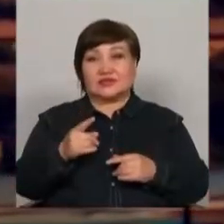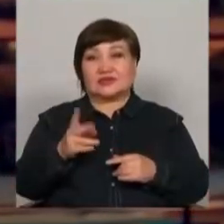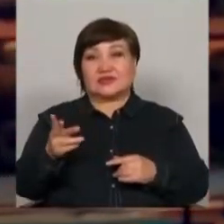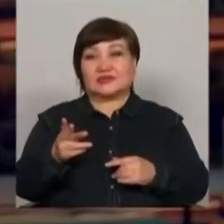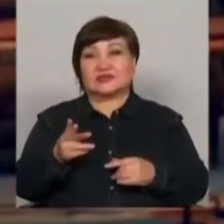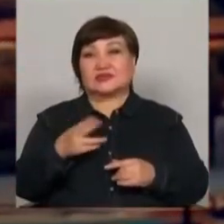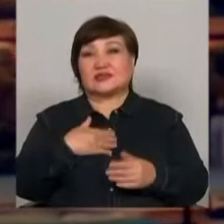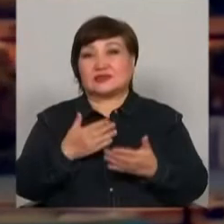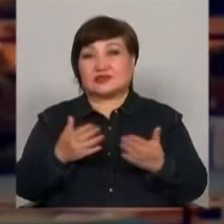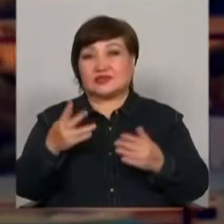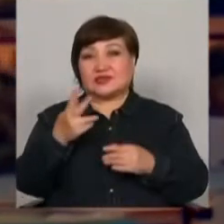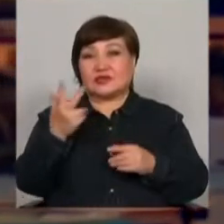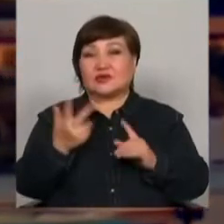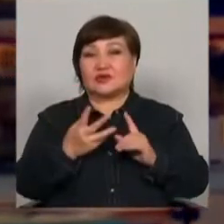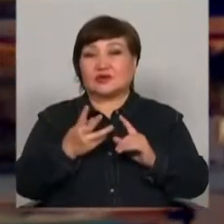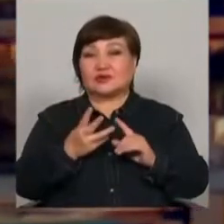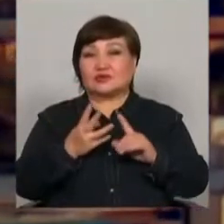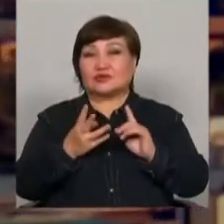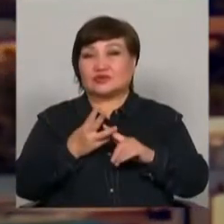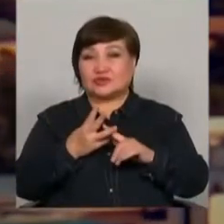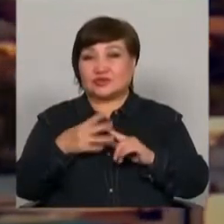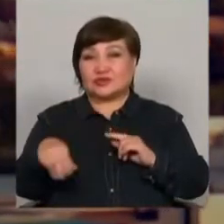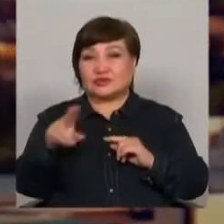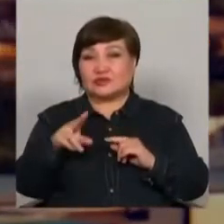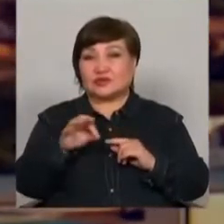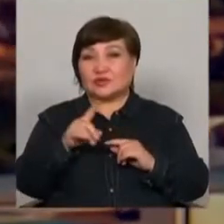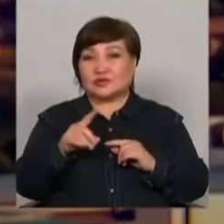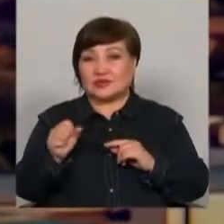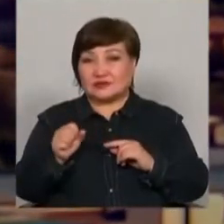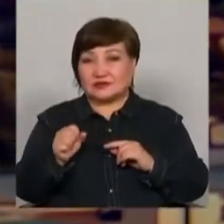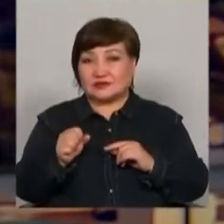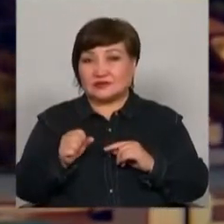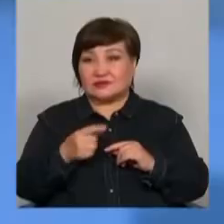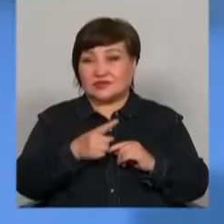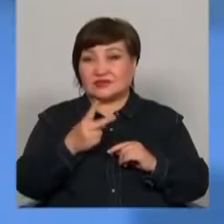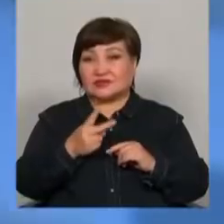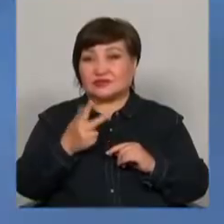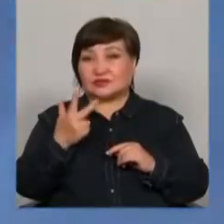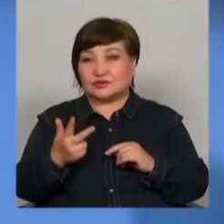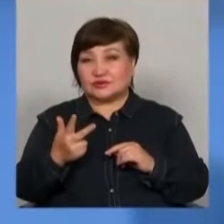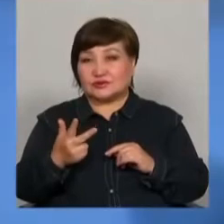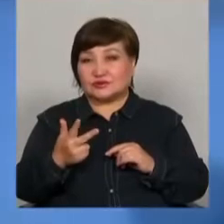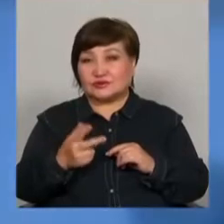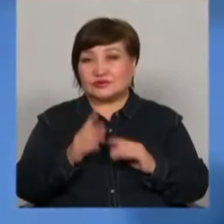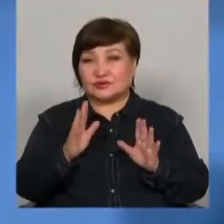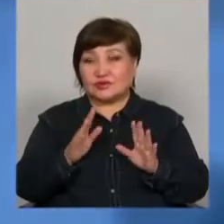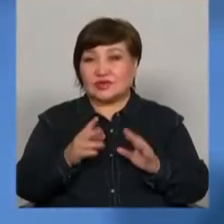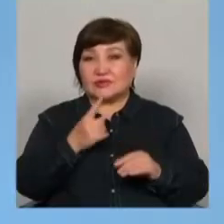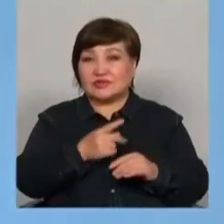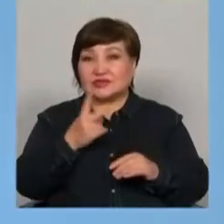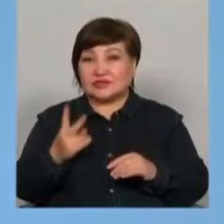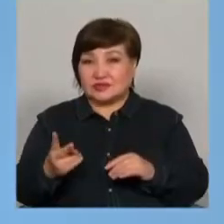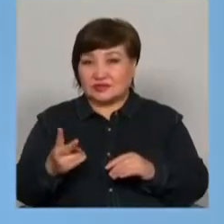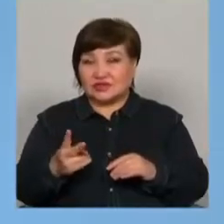қазір бізде үш доза ғой бар, иә? Бірінші, екінші және үшінші, иә? Жоқ, негізі бірінші, екінші салынады.